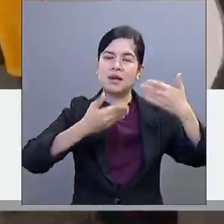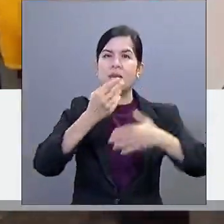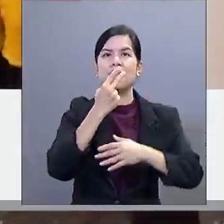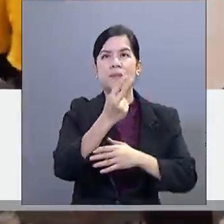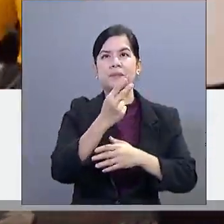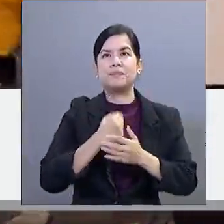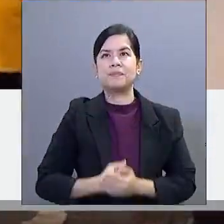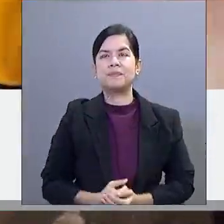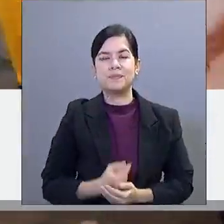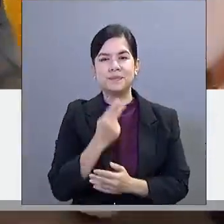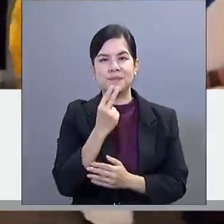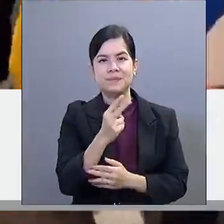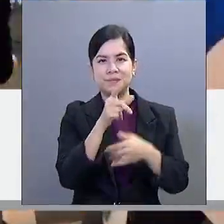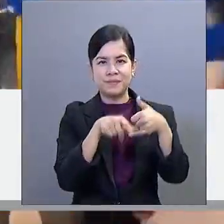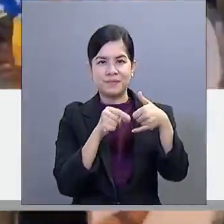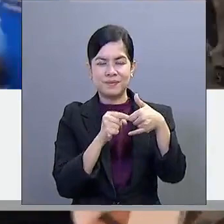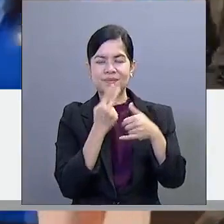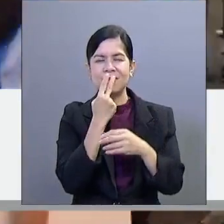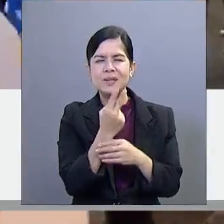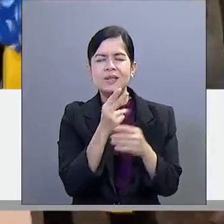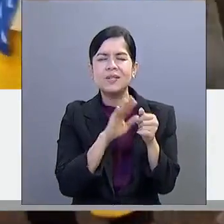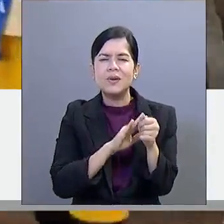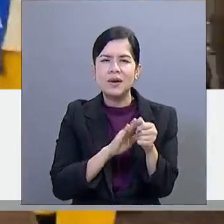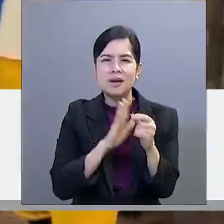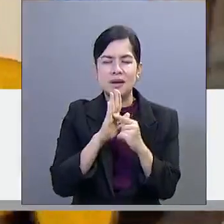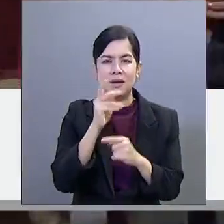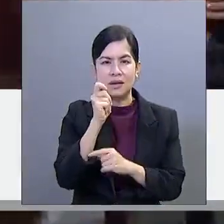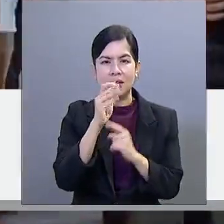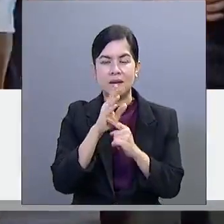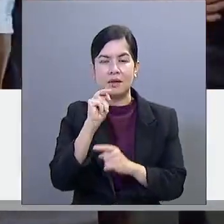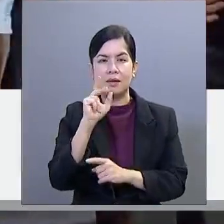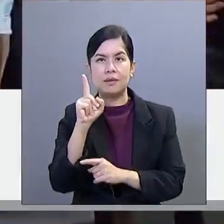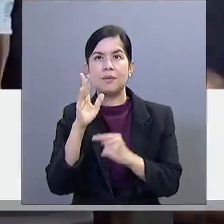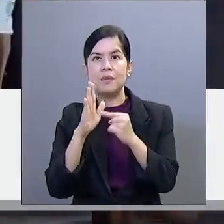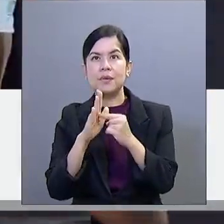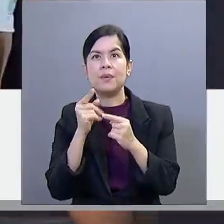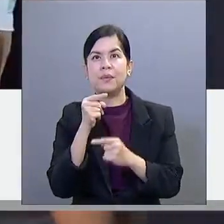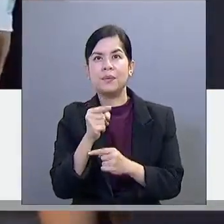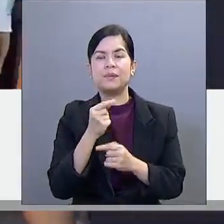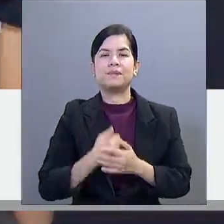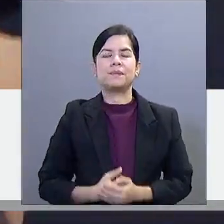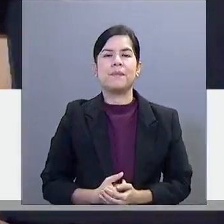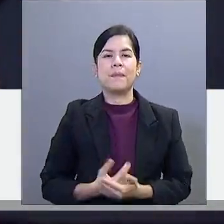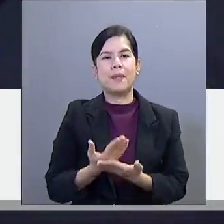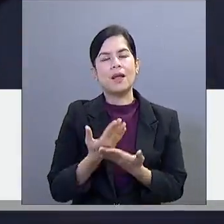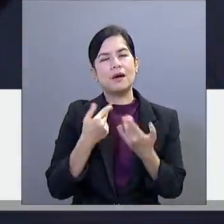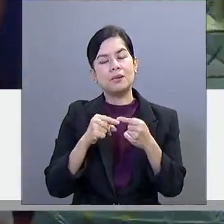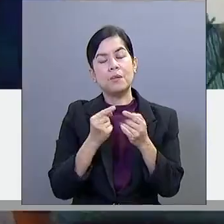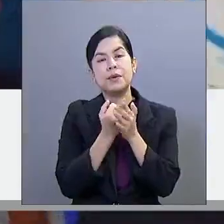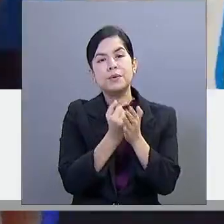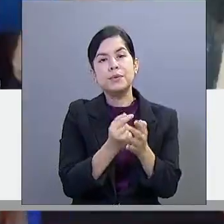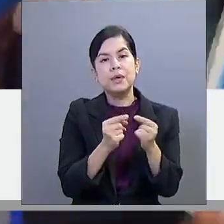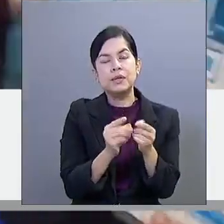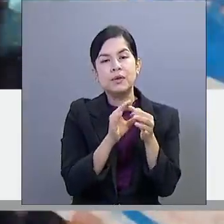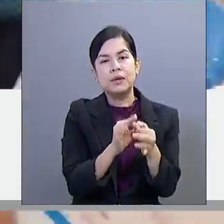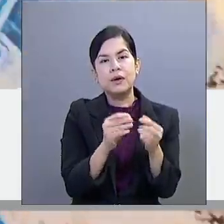มีชื่อเรียกว่าน้องเอ็นดูเดินไปเที่ยวชมตลาดโต้รุ่งหัวหินแหล่งท่องเที่ยวชื่อดังนะคะก็เป็นการไปกระตุ้นการท่องเที่ยว